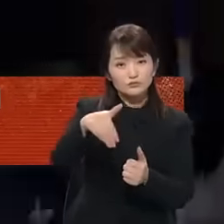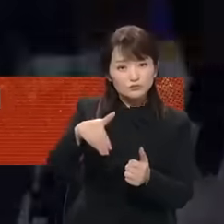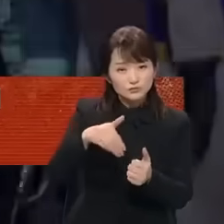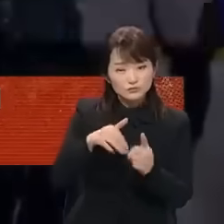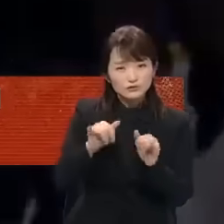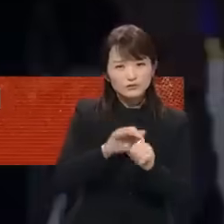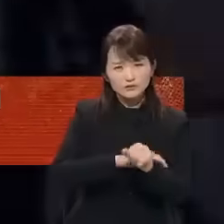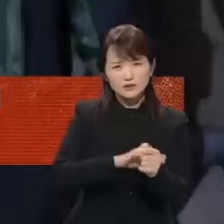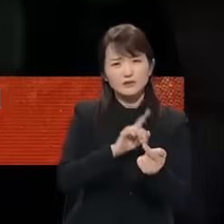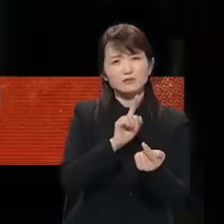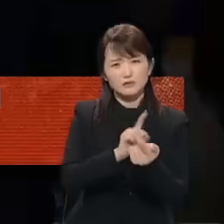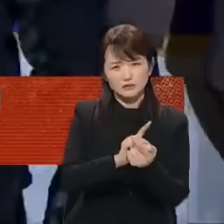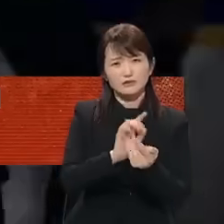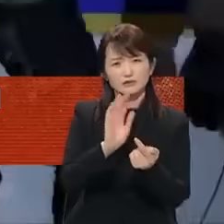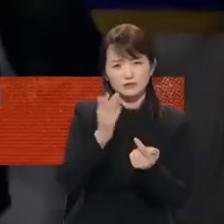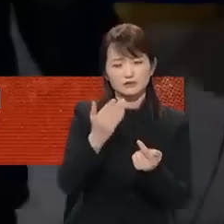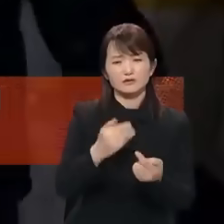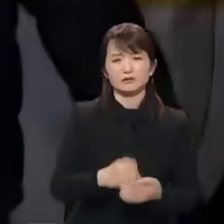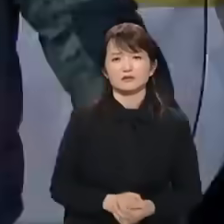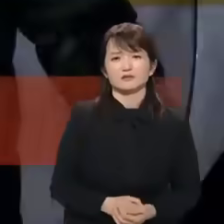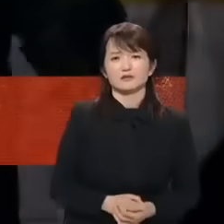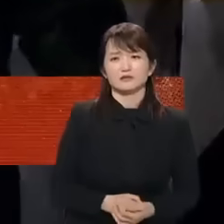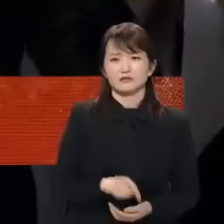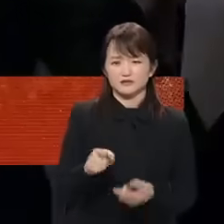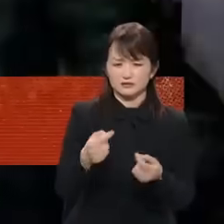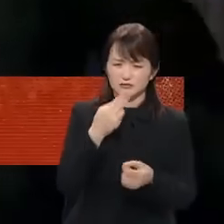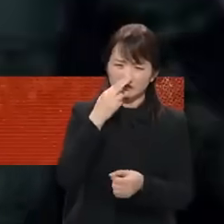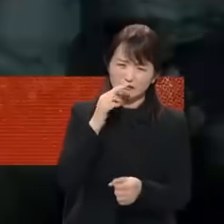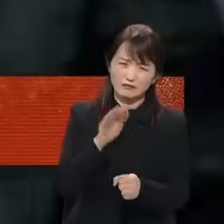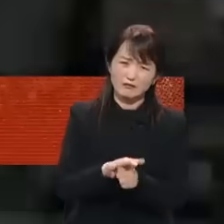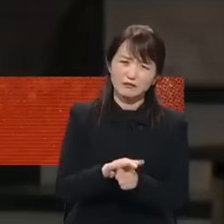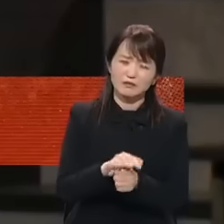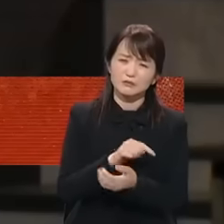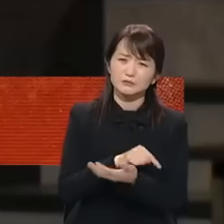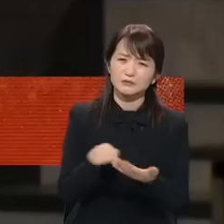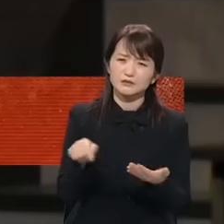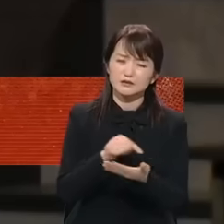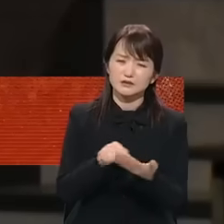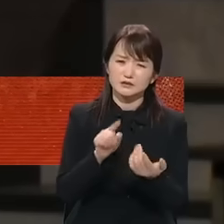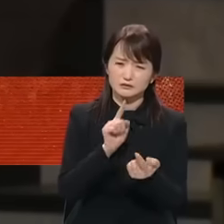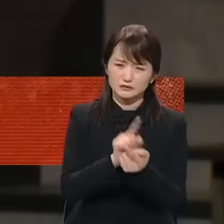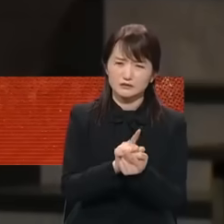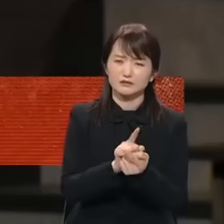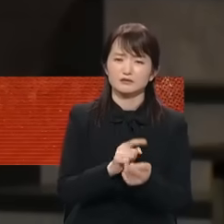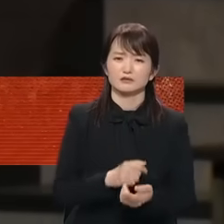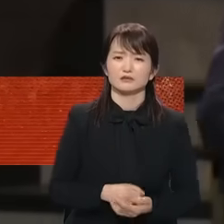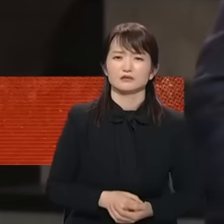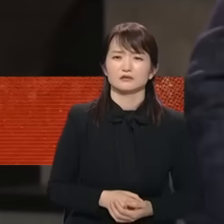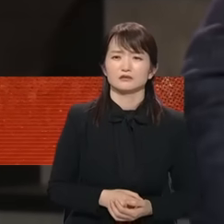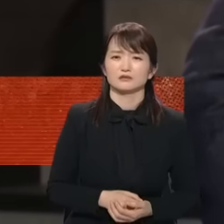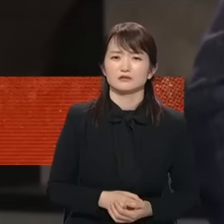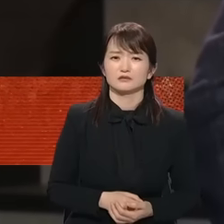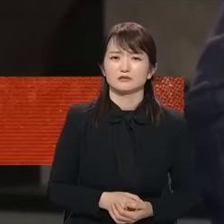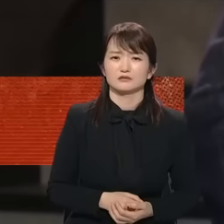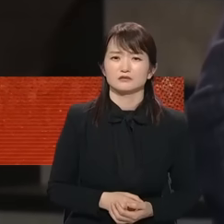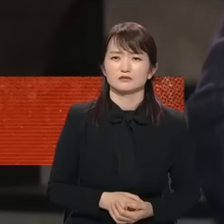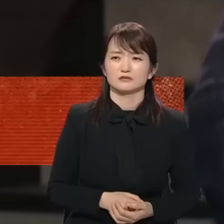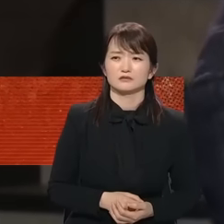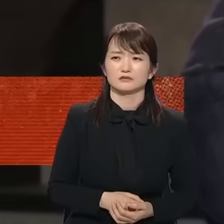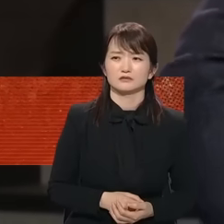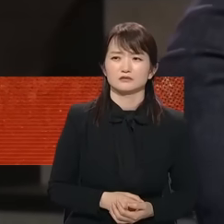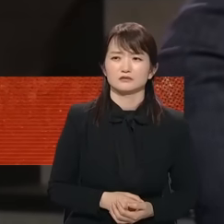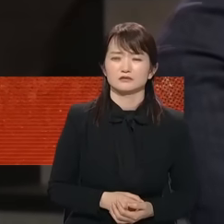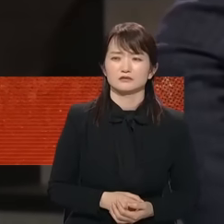만나지 않으면 정말 저렇게 어처 군이 없는 그 피해를 당하고 어 정말